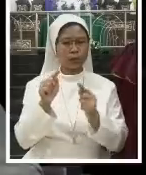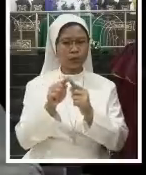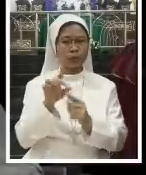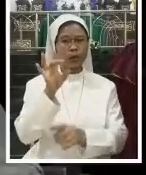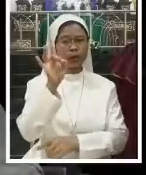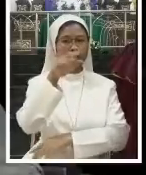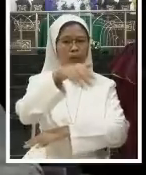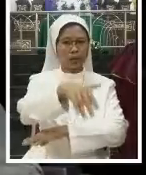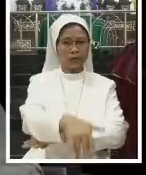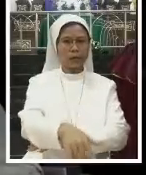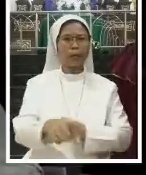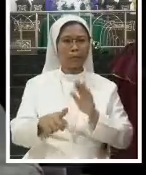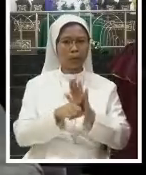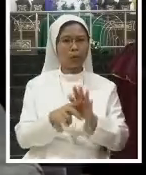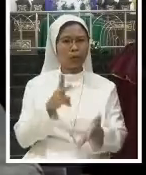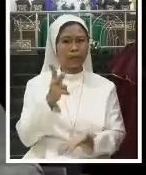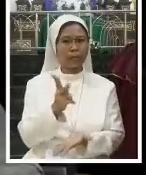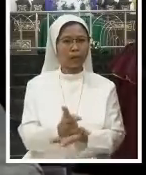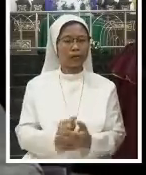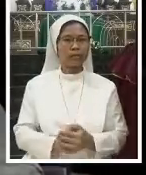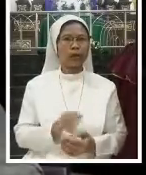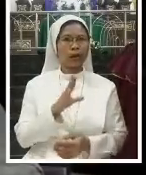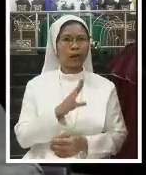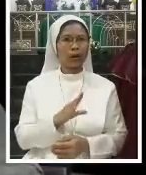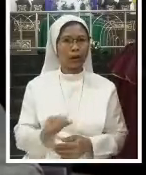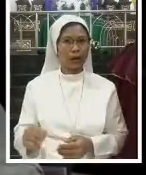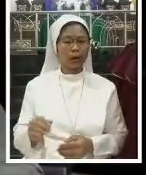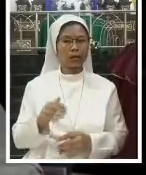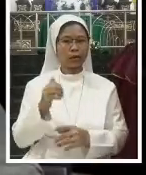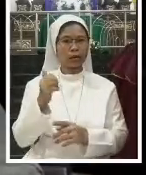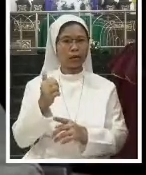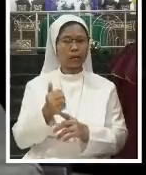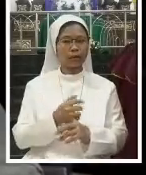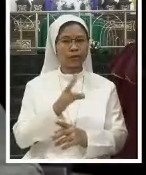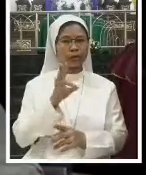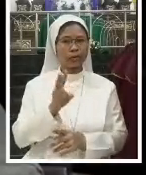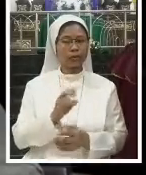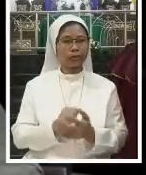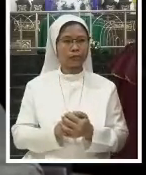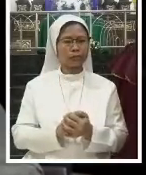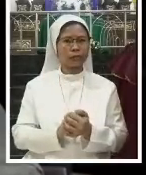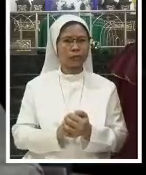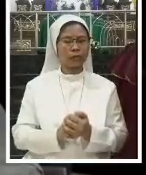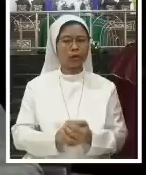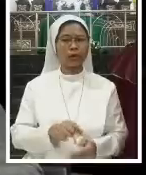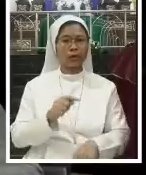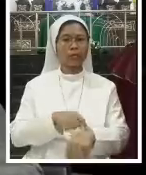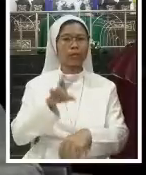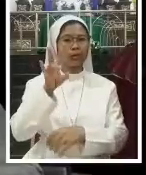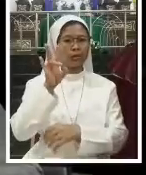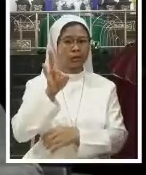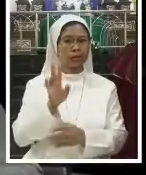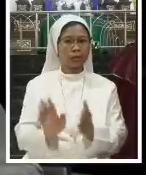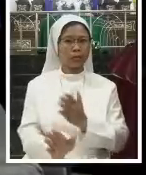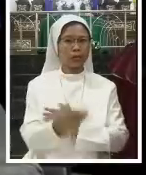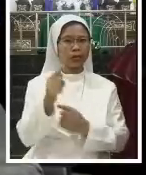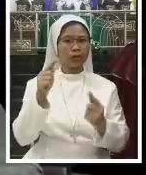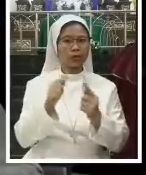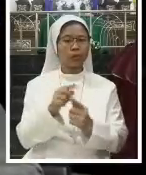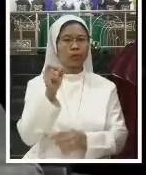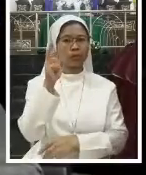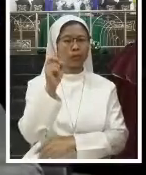banggi. Abril 7, Biyernes Santo, sa 12:00 nin udto hasta sa 12:00